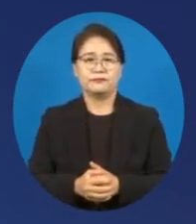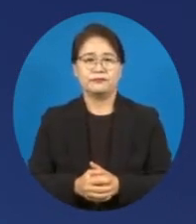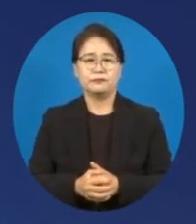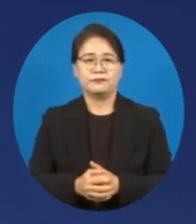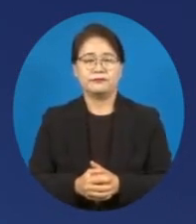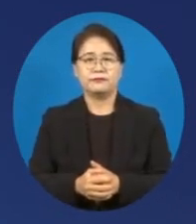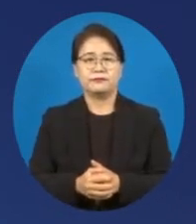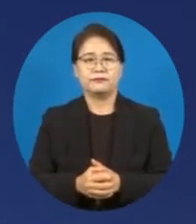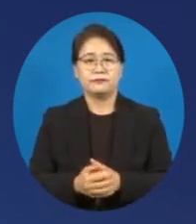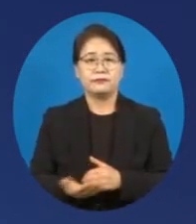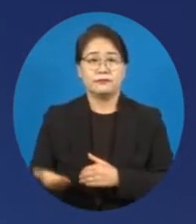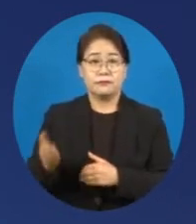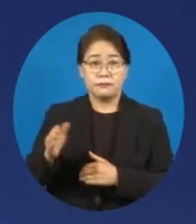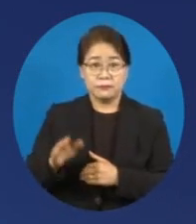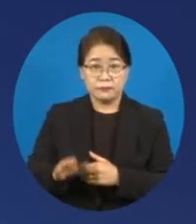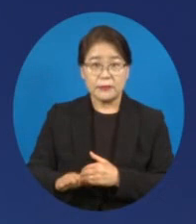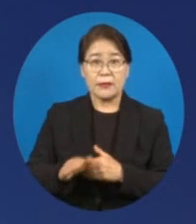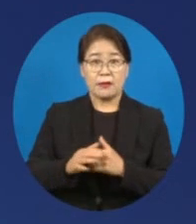그런데